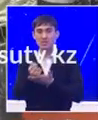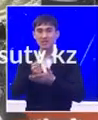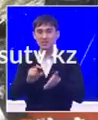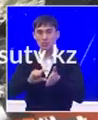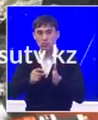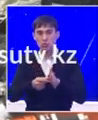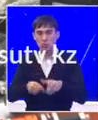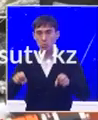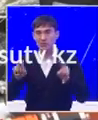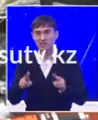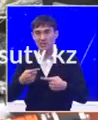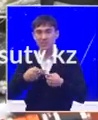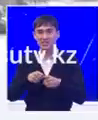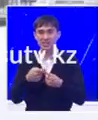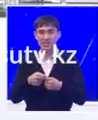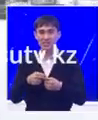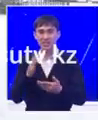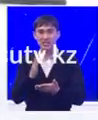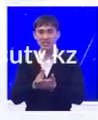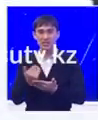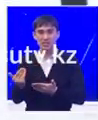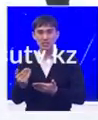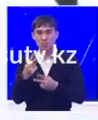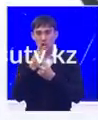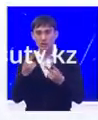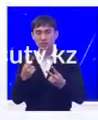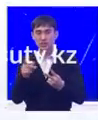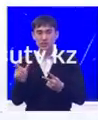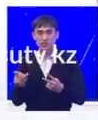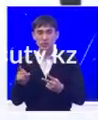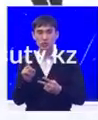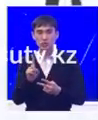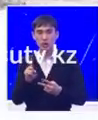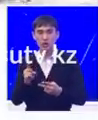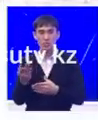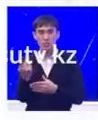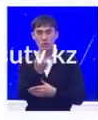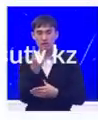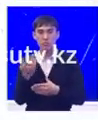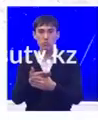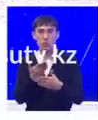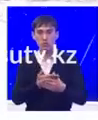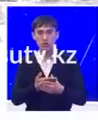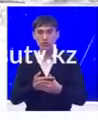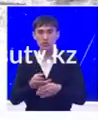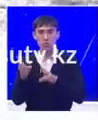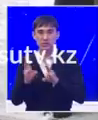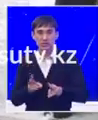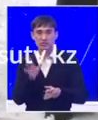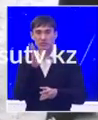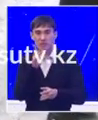Помимо профессиональной техники, брандмейстеры продемонстрировали элементы оказания первой помощи пострадавшим во